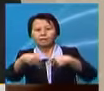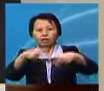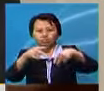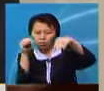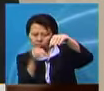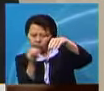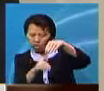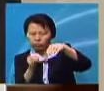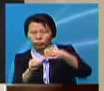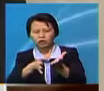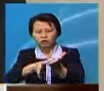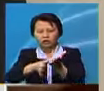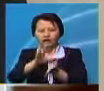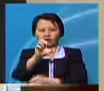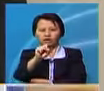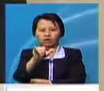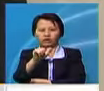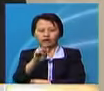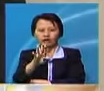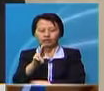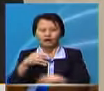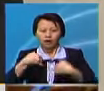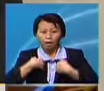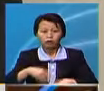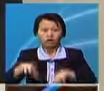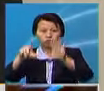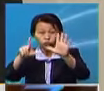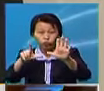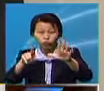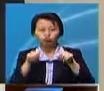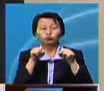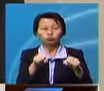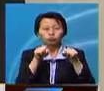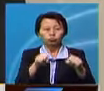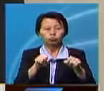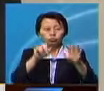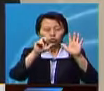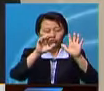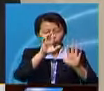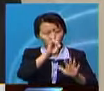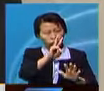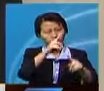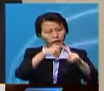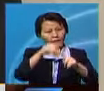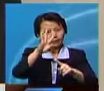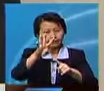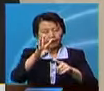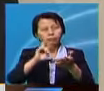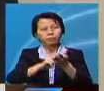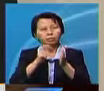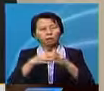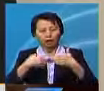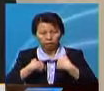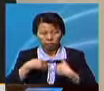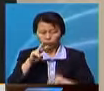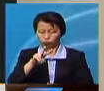di syaki syabu. So ada 7 replika. 7 kali 4, jadi ada 28